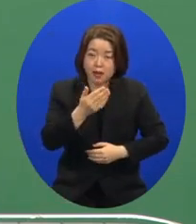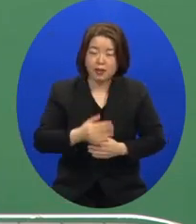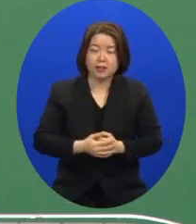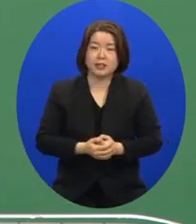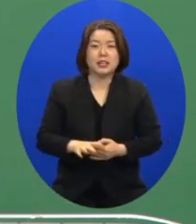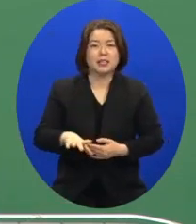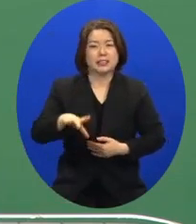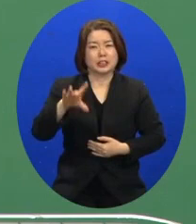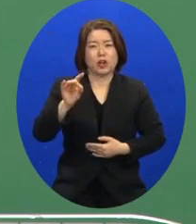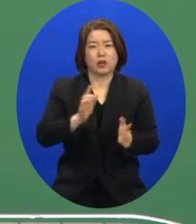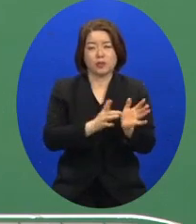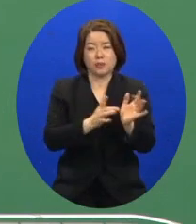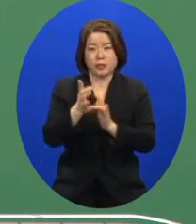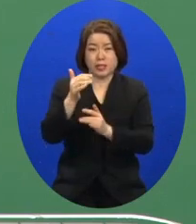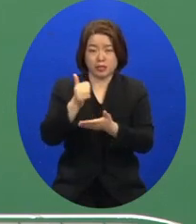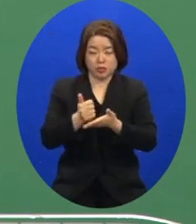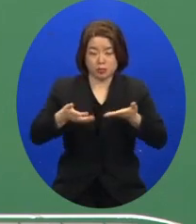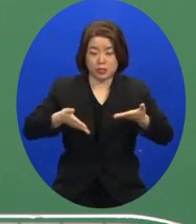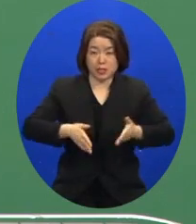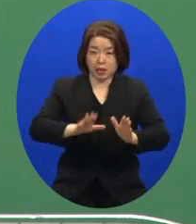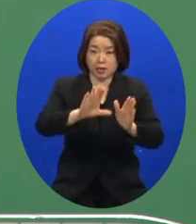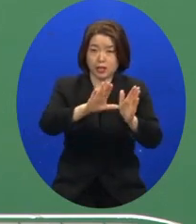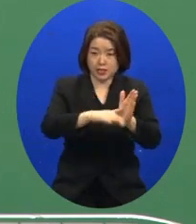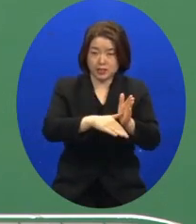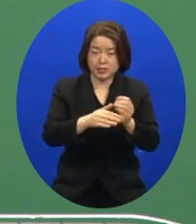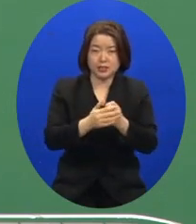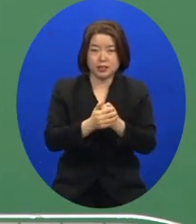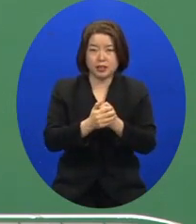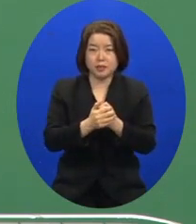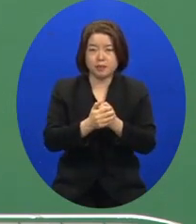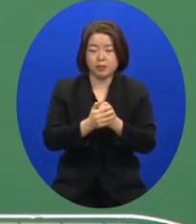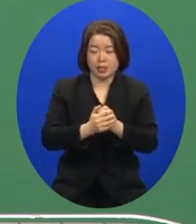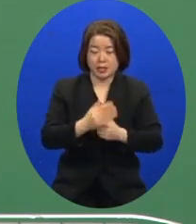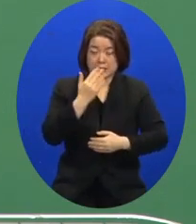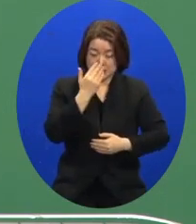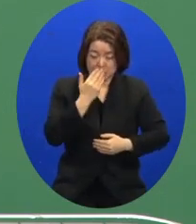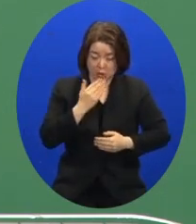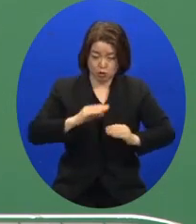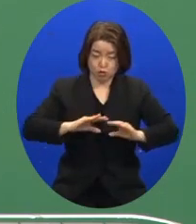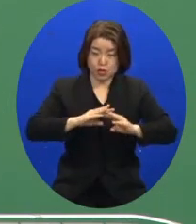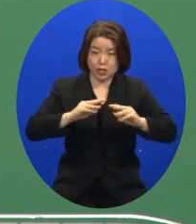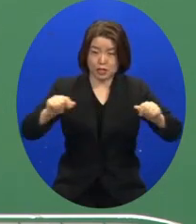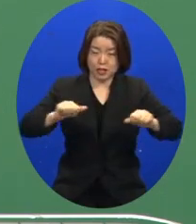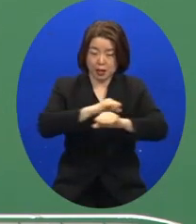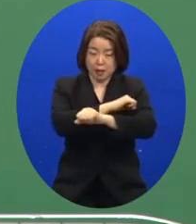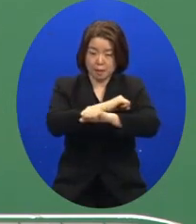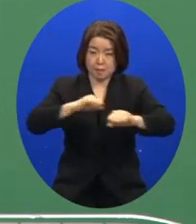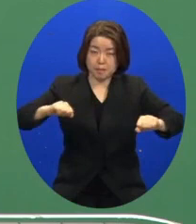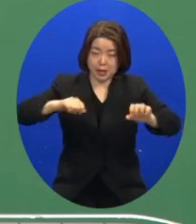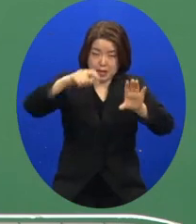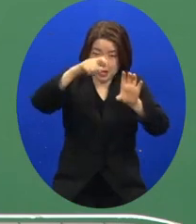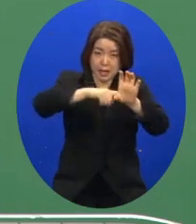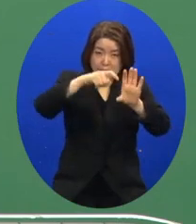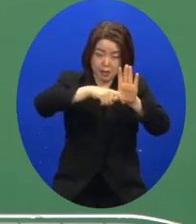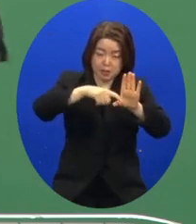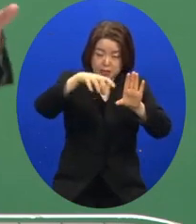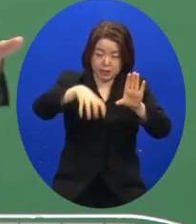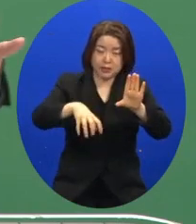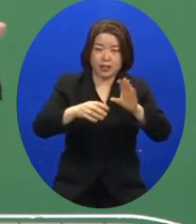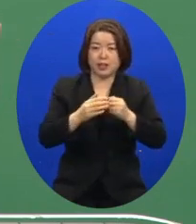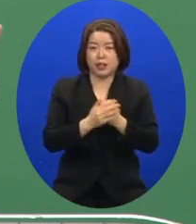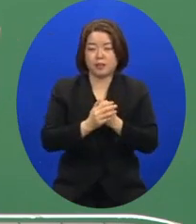처음 예수님이 태어나실 때, 그때의 유대 땅 베들레헴 들판에 양떼를